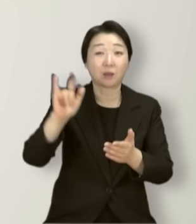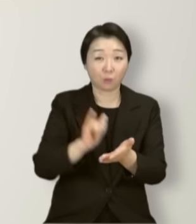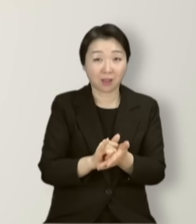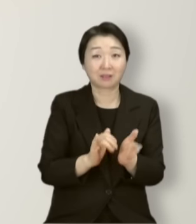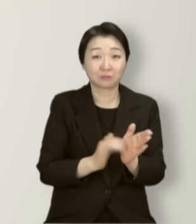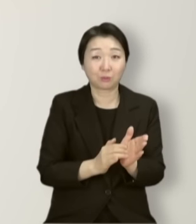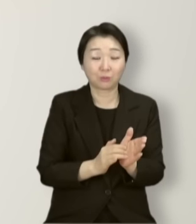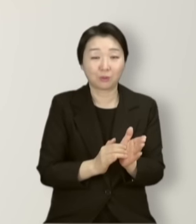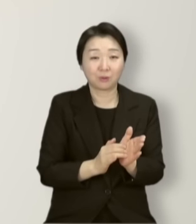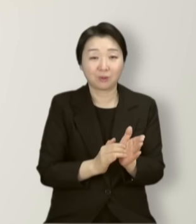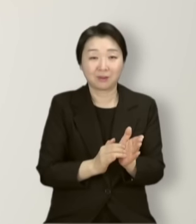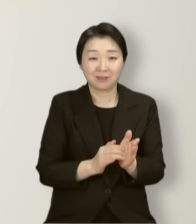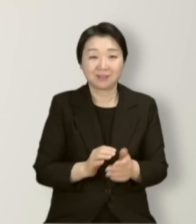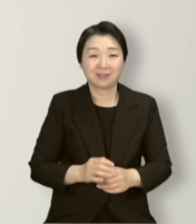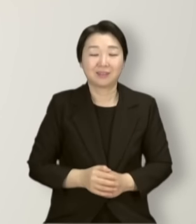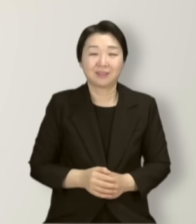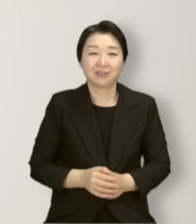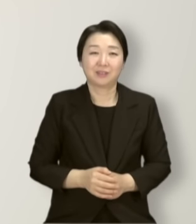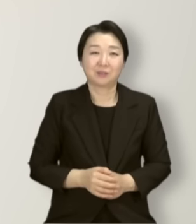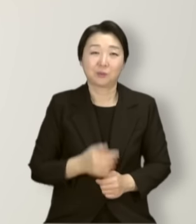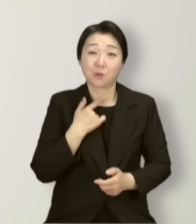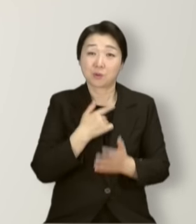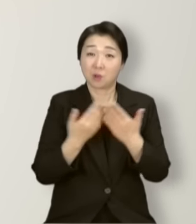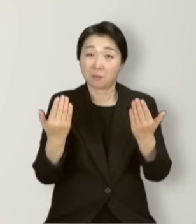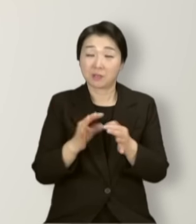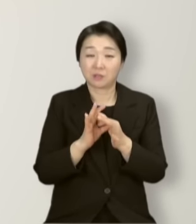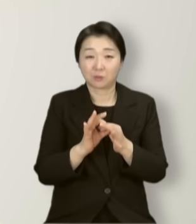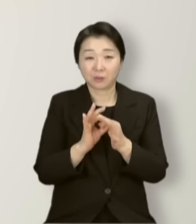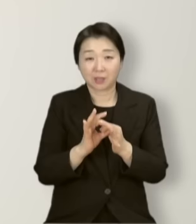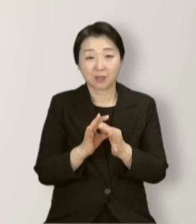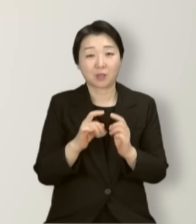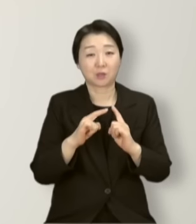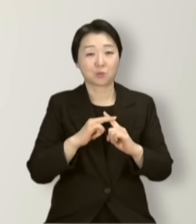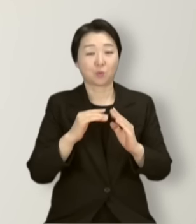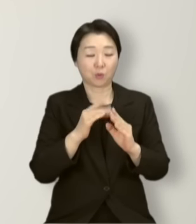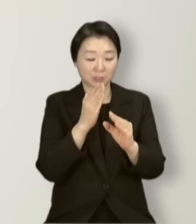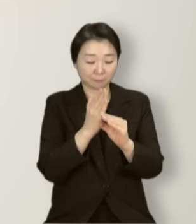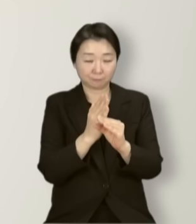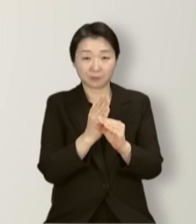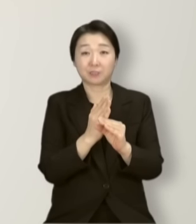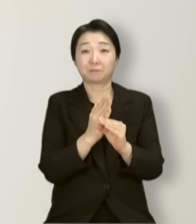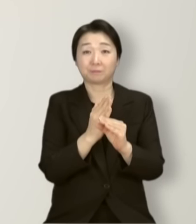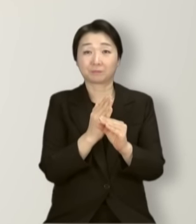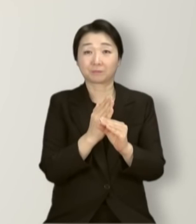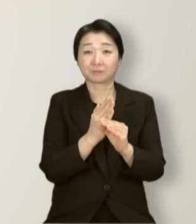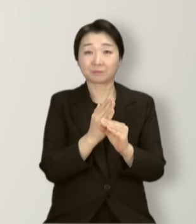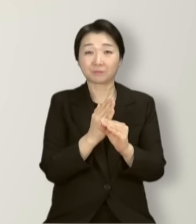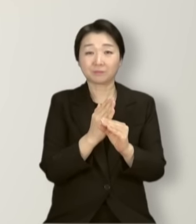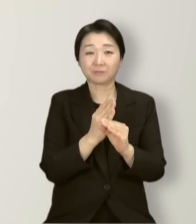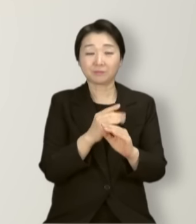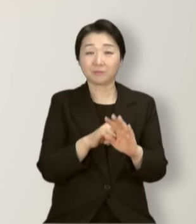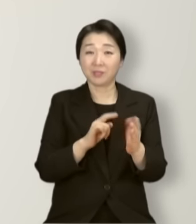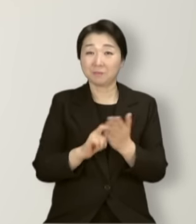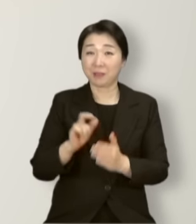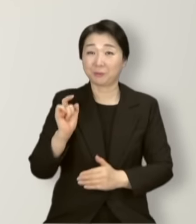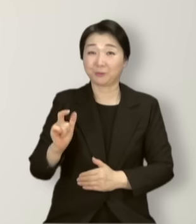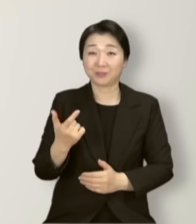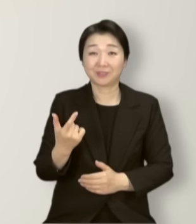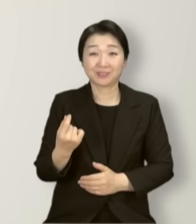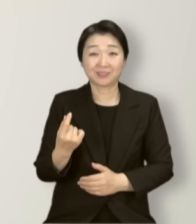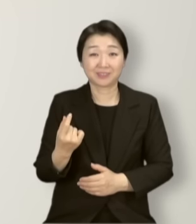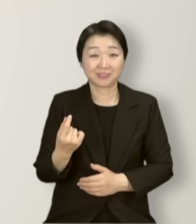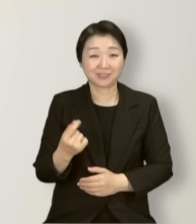다녀오셨습니다. 가기 전에 경험하신 일을 통해서 이 더 교회 중심의 어떤 마음이